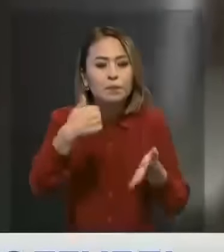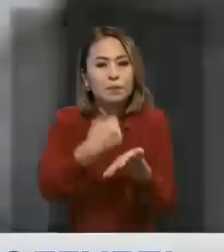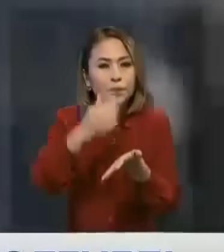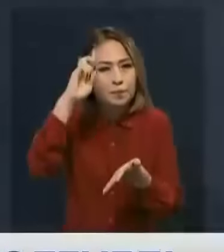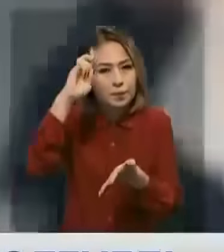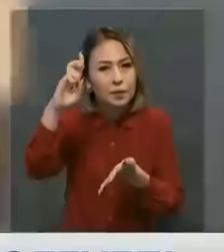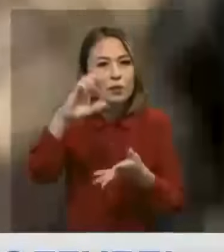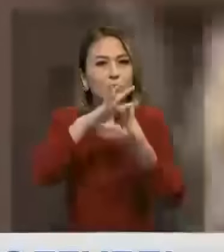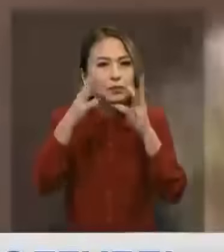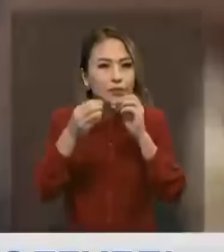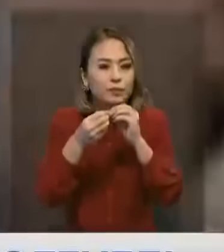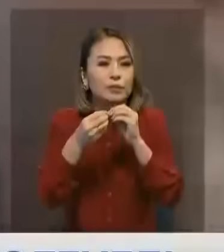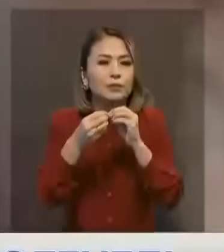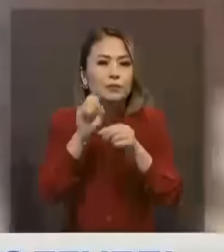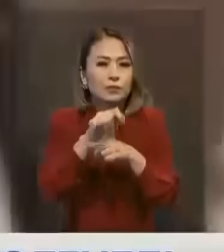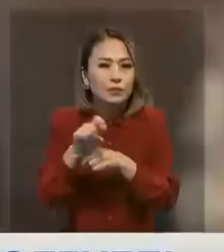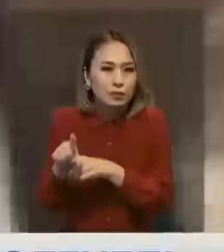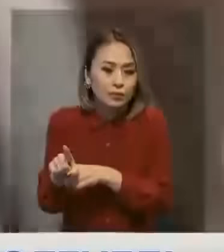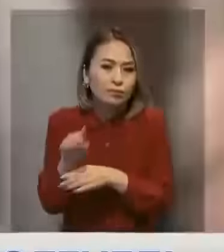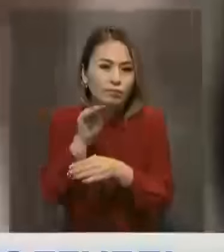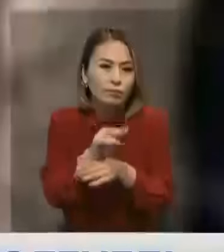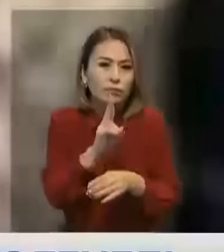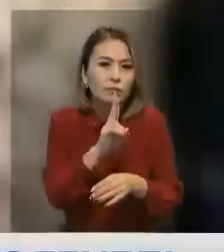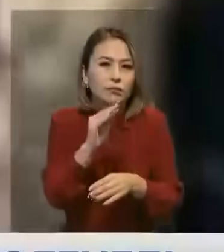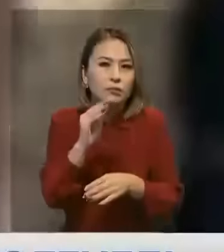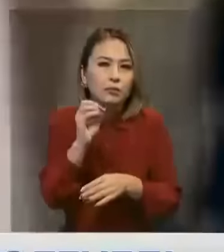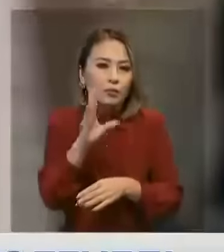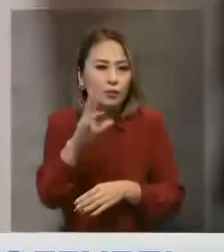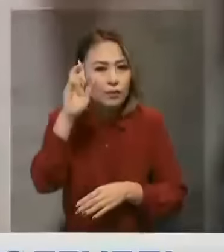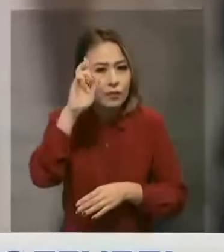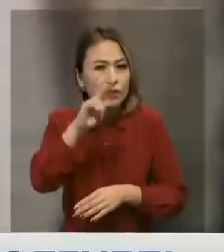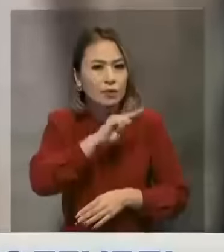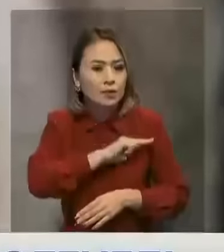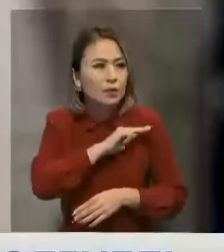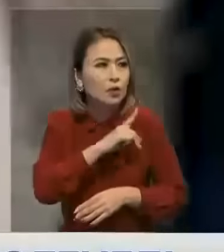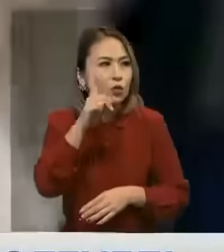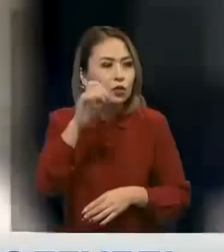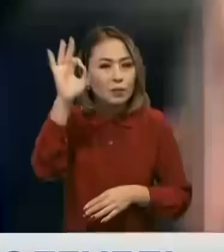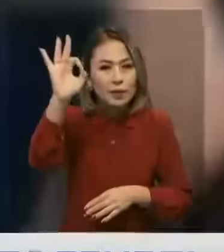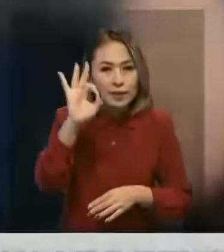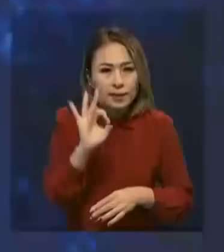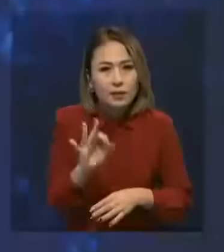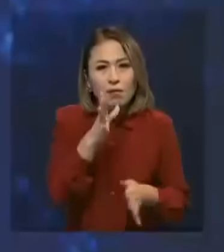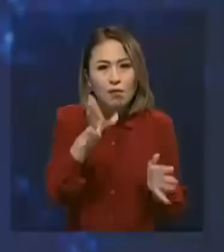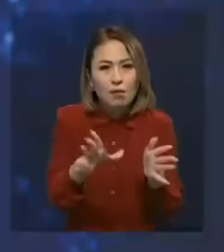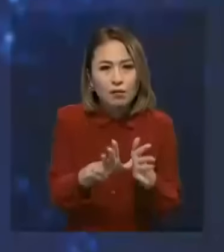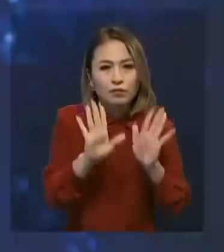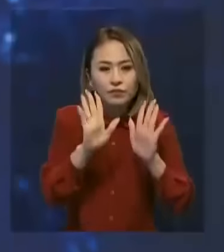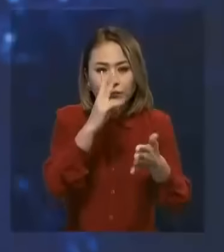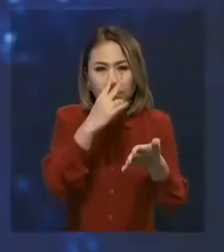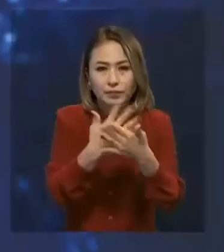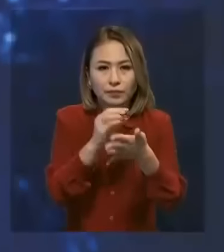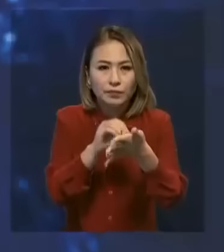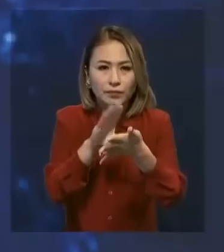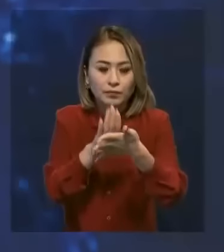Министр президенттің жолдау аясындағы тапсырмаларына да тоқталды. Қасым Жомарт Тоқаев мемлекеттік қызметтер 100% электронды түрде